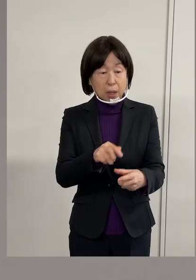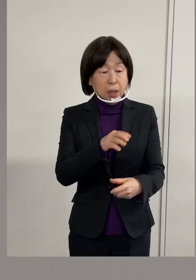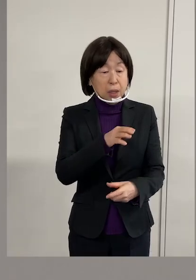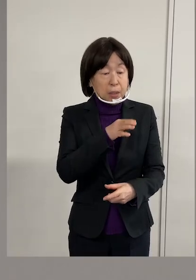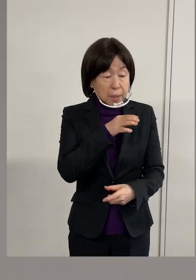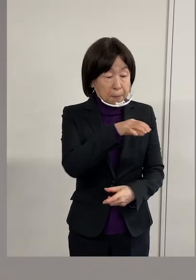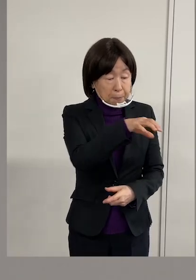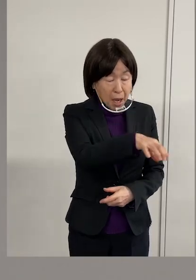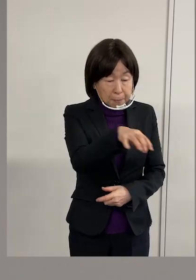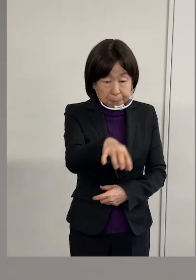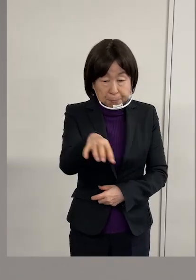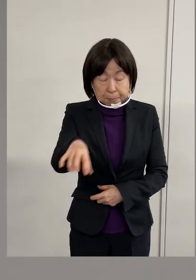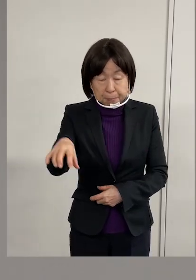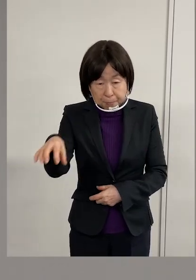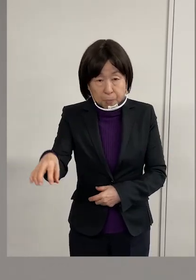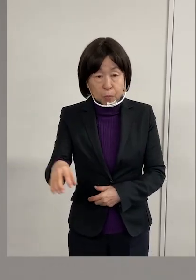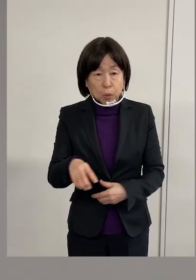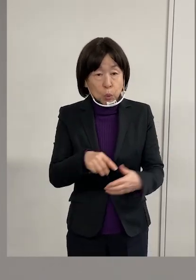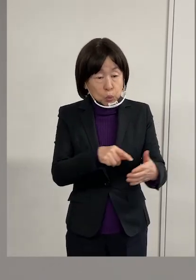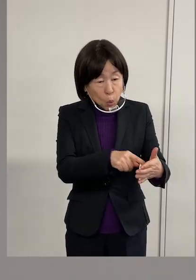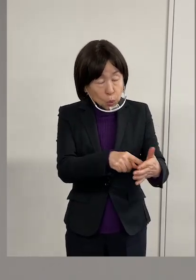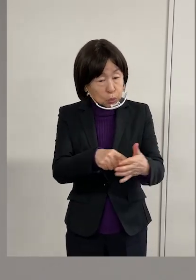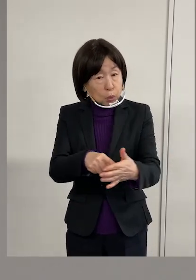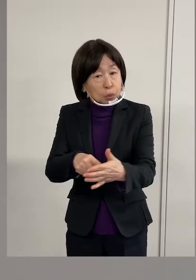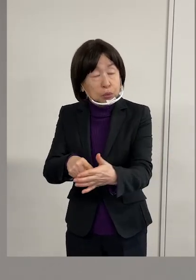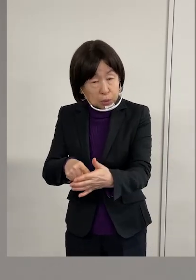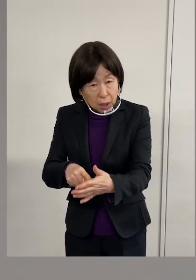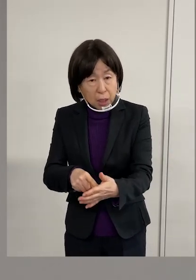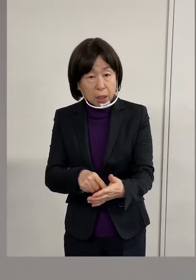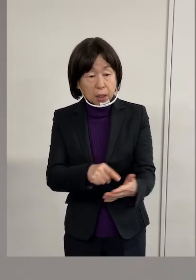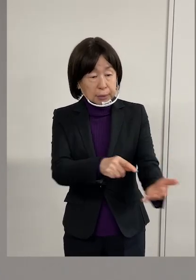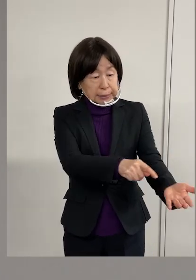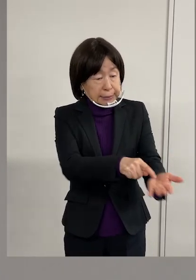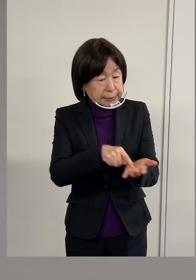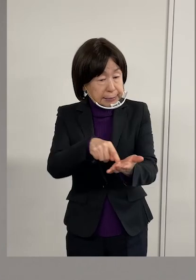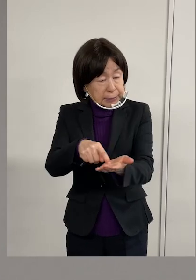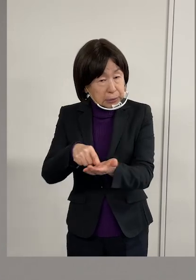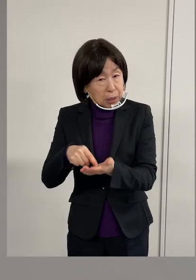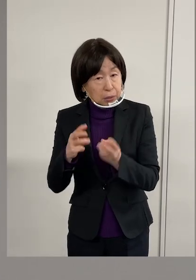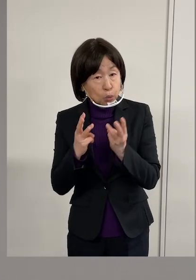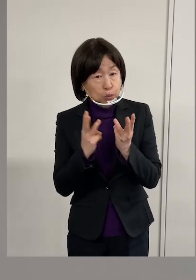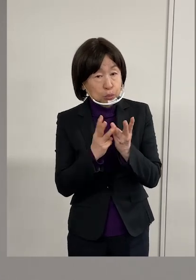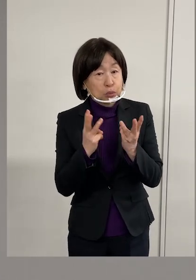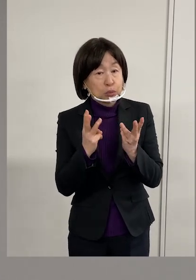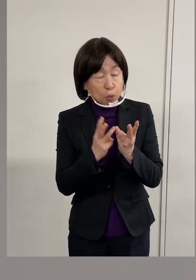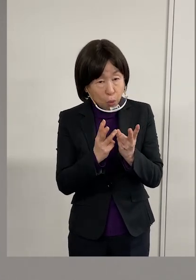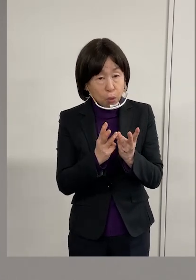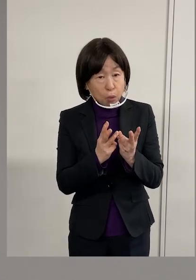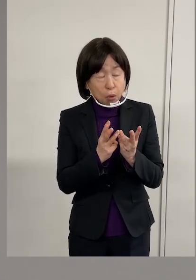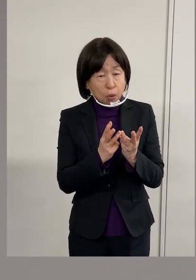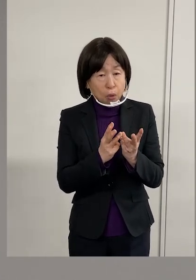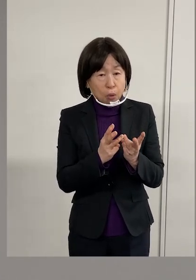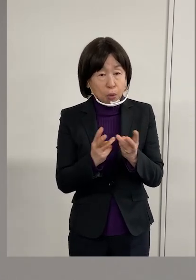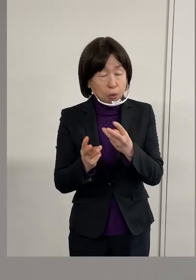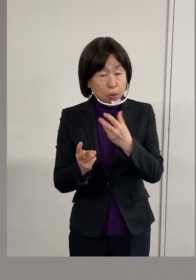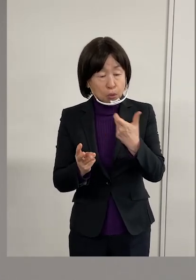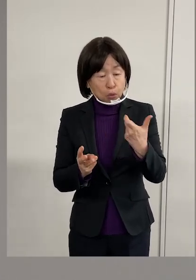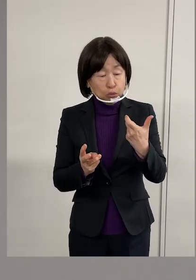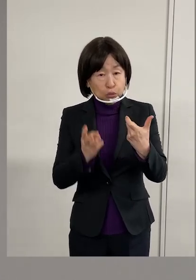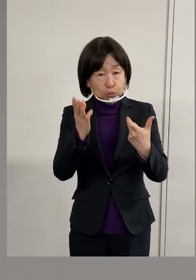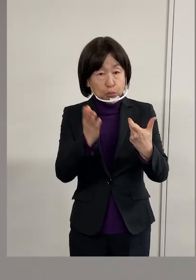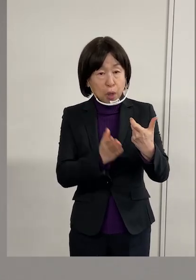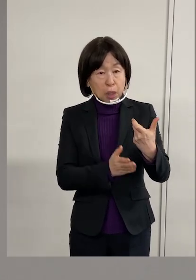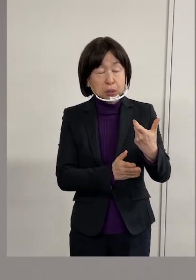力によりましてですね、まあ、申請数も、まあ、おかげさまで 60% を超えてまいりました。これ